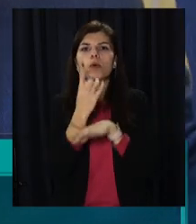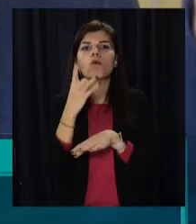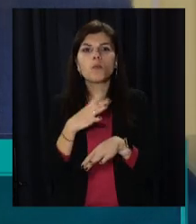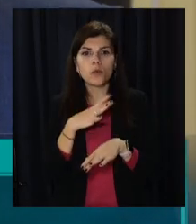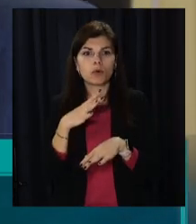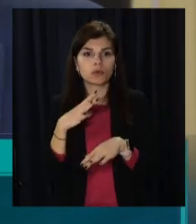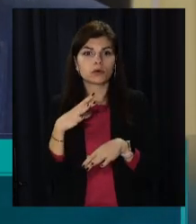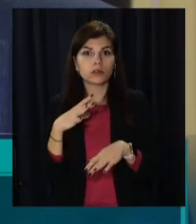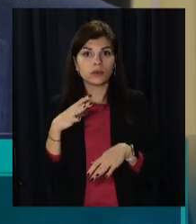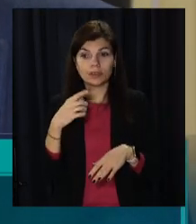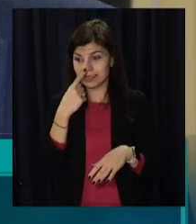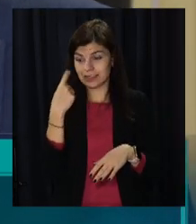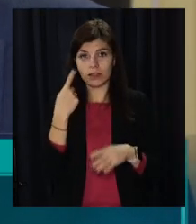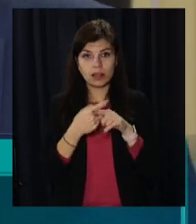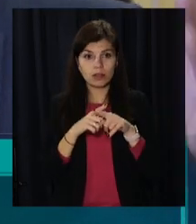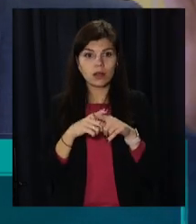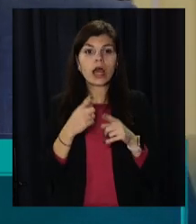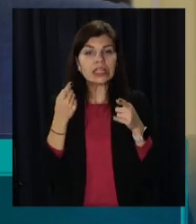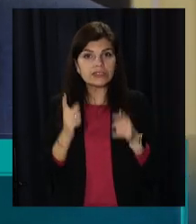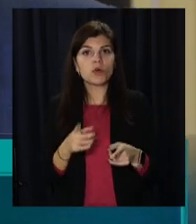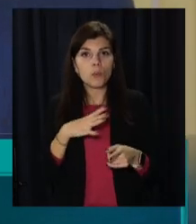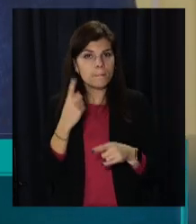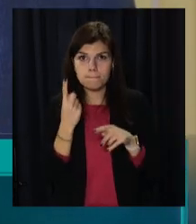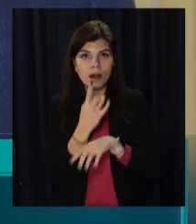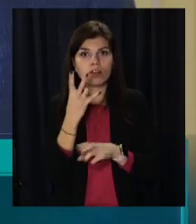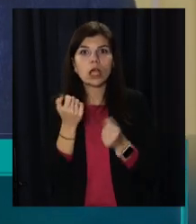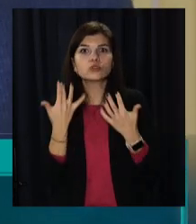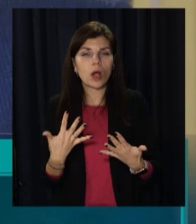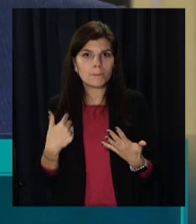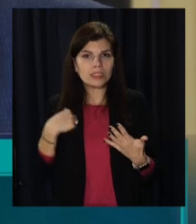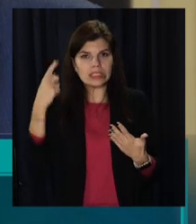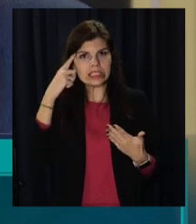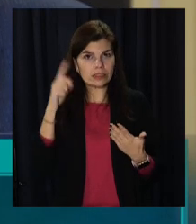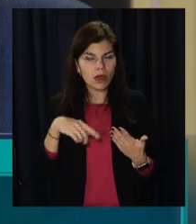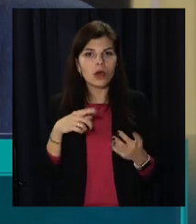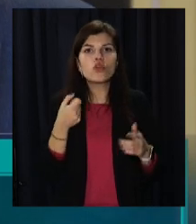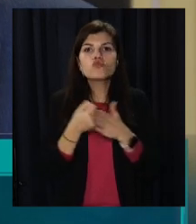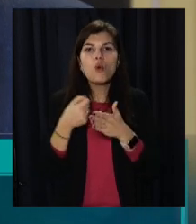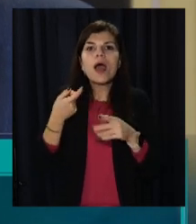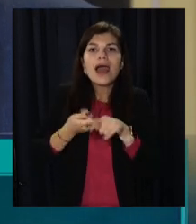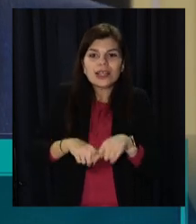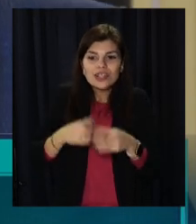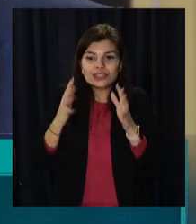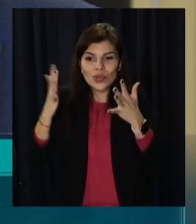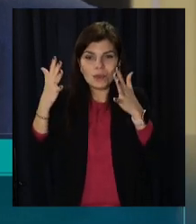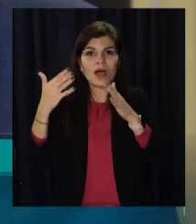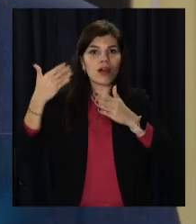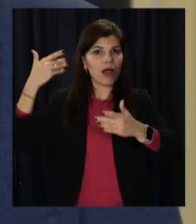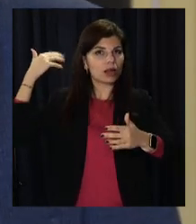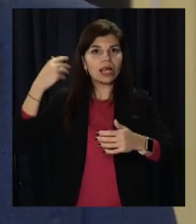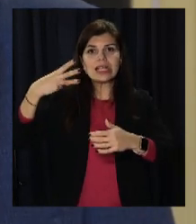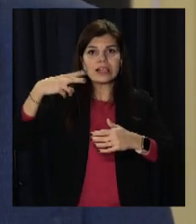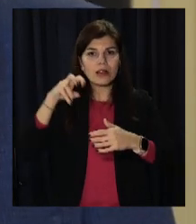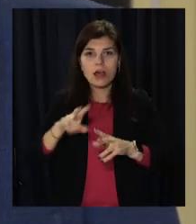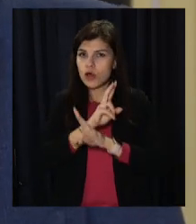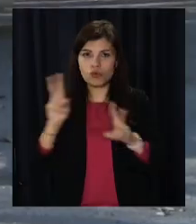полностью, все эшелоны до космоса. Это было действительно впервые. Насколько мне известно, до этого никто вот за прошедшие 30 лет